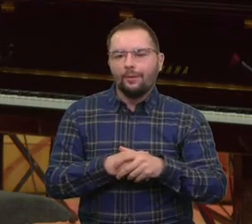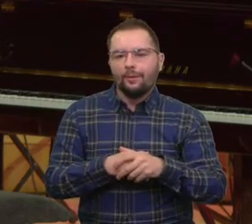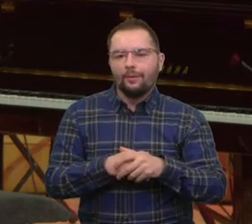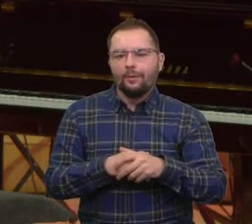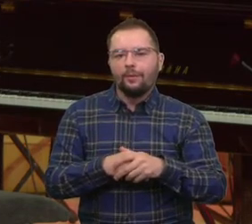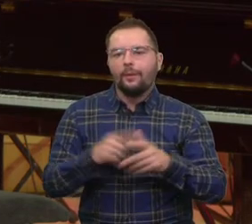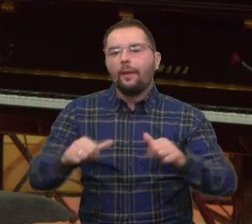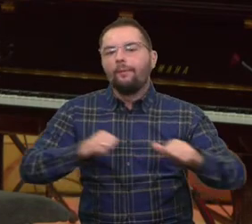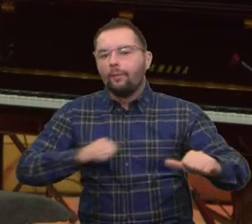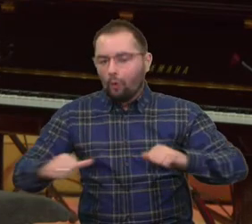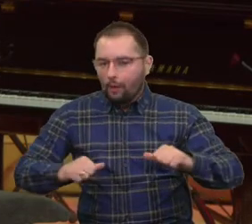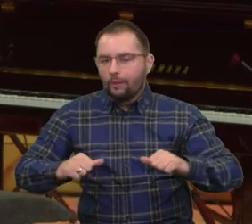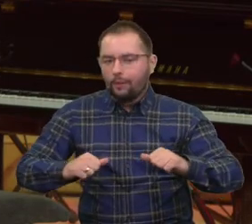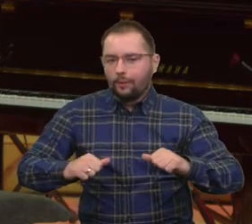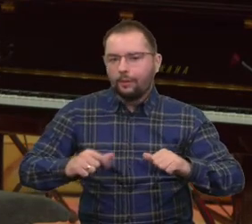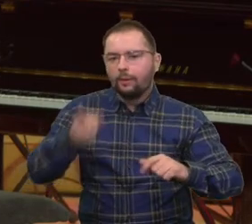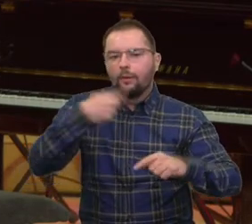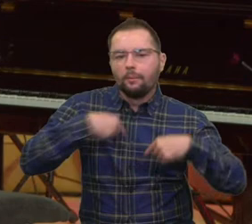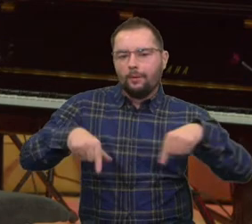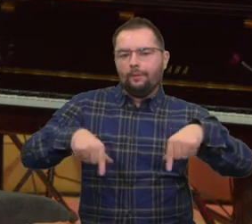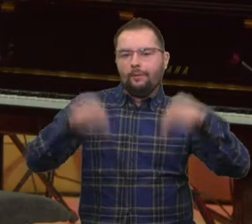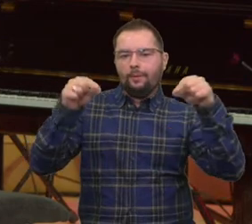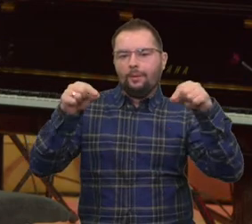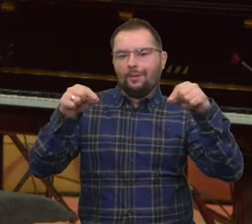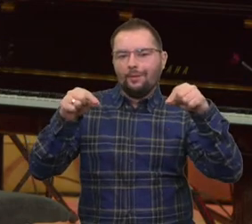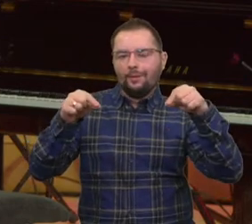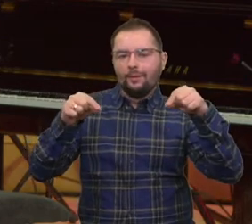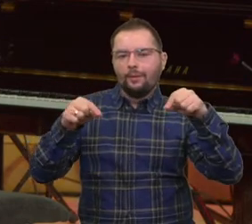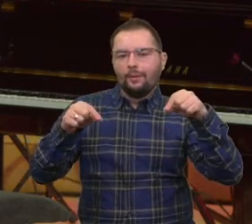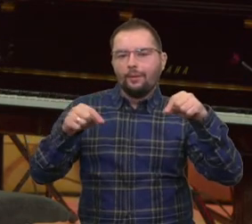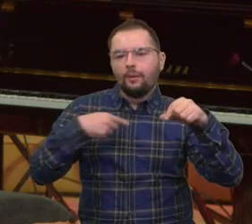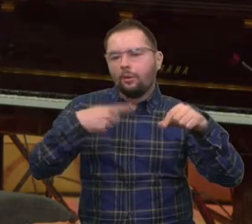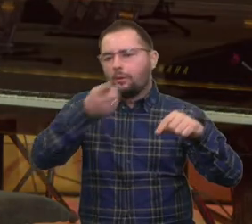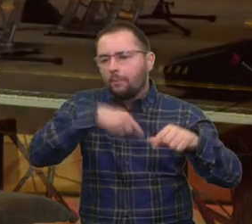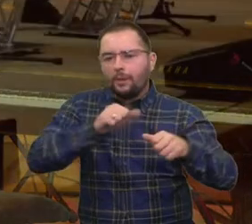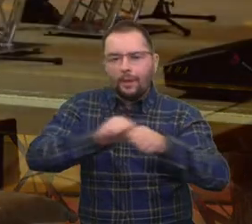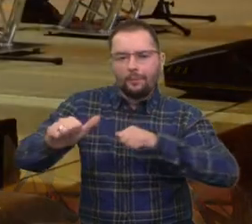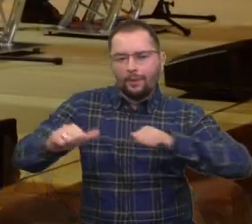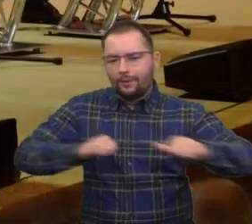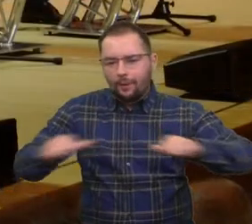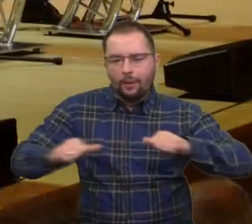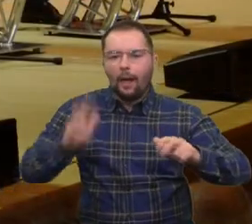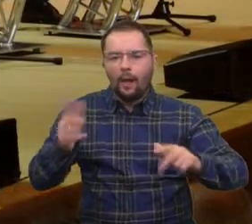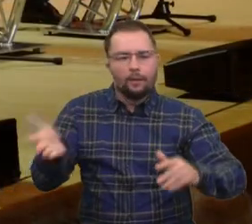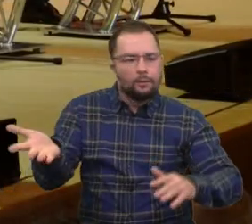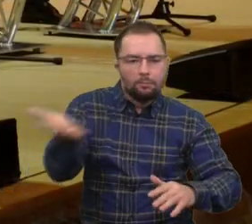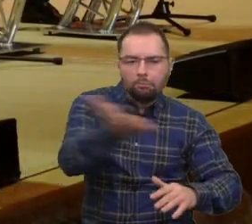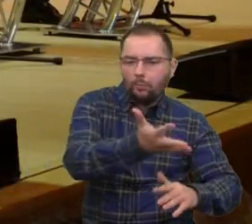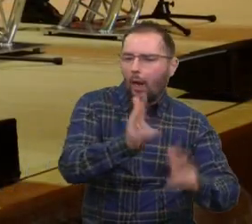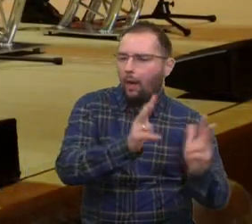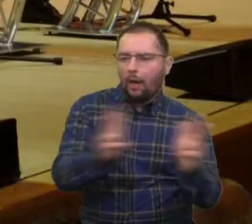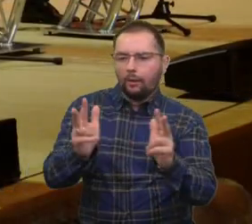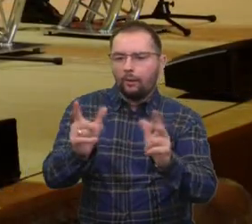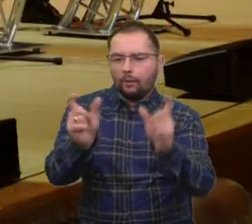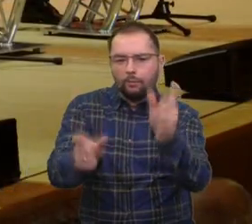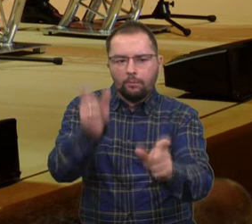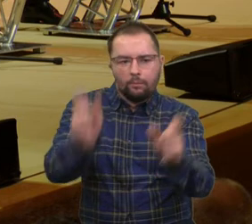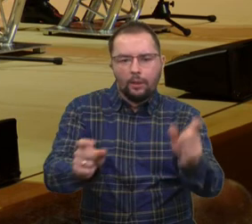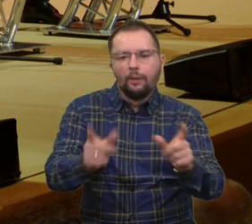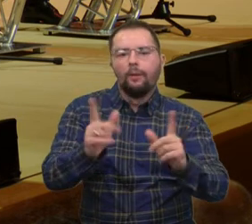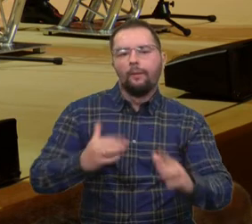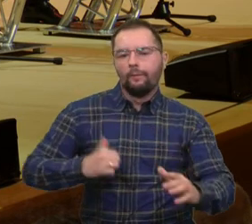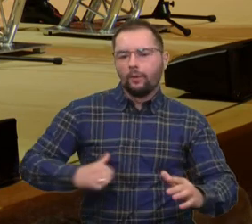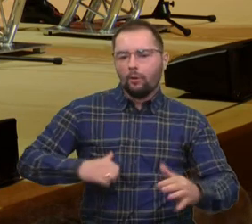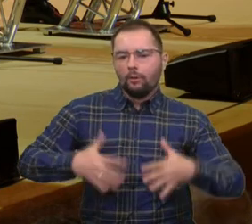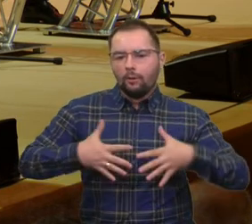Władze samorządowe to wybieramy, ale my jesteśmy samorządem. Każdy z nas nosi w